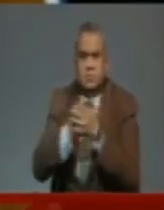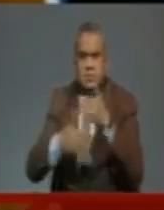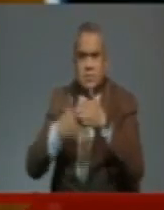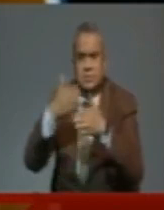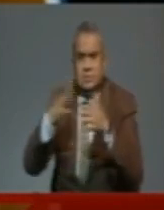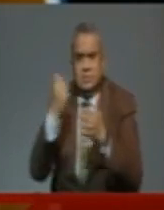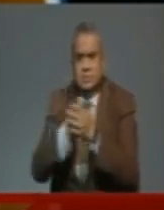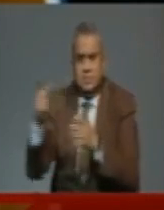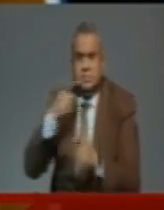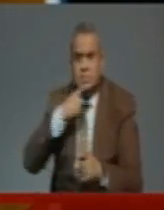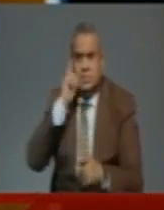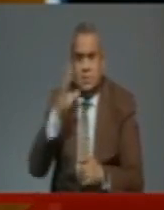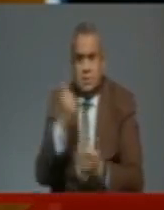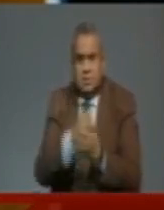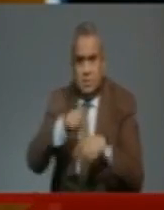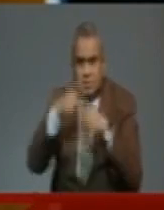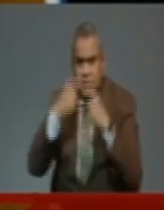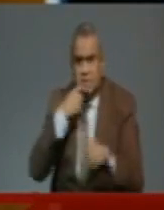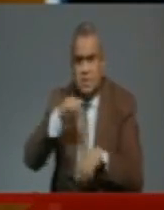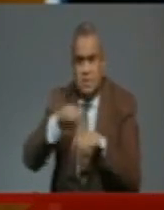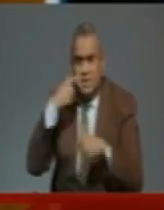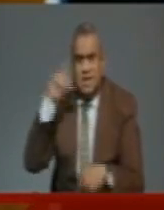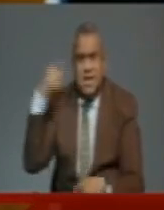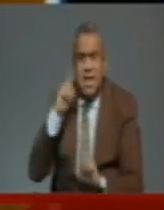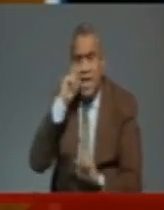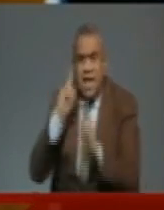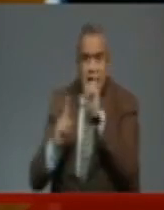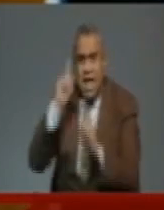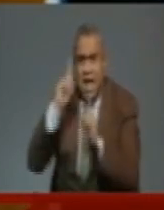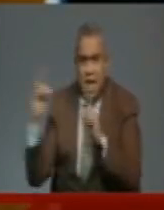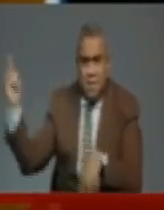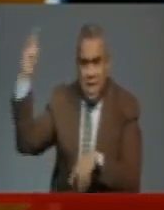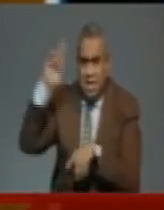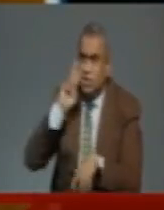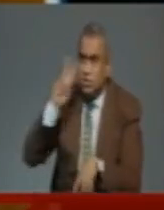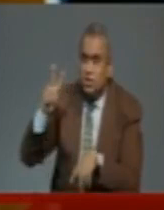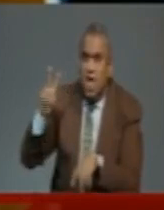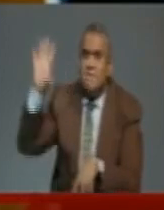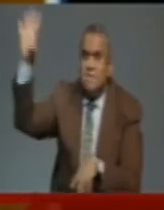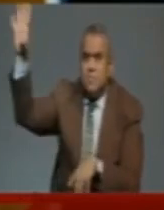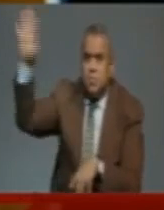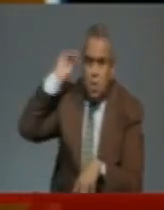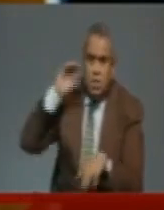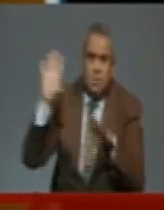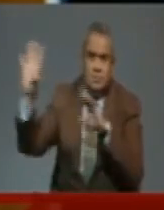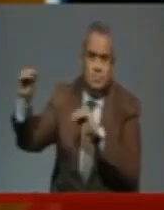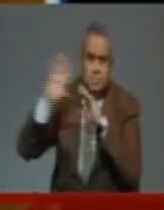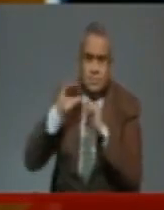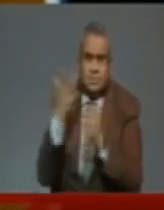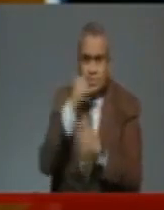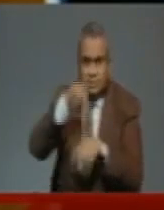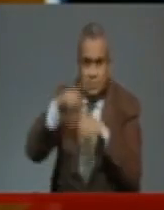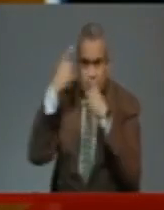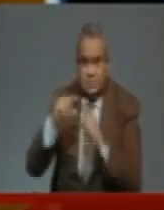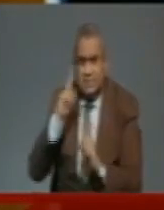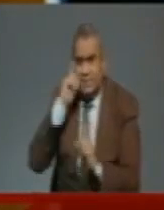سيادتك دخلت فيه في سنغافوره ورجعت يا فندم هناك بالسلامه وقلت لنا لازم عندنا محطات ولازم عندنا مواني زي سنغافوره.